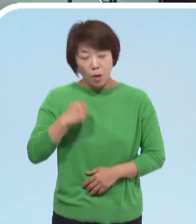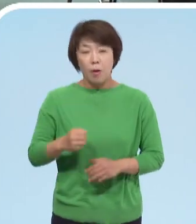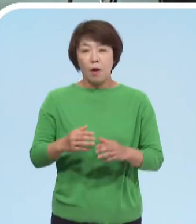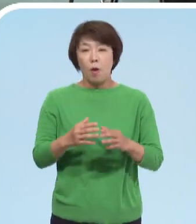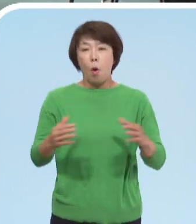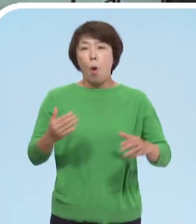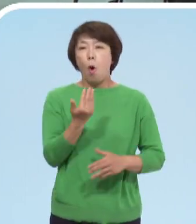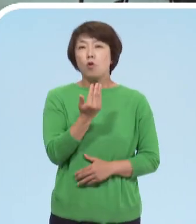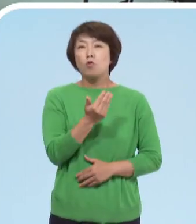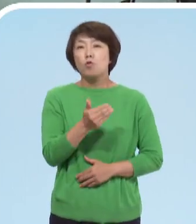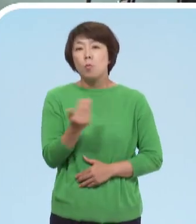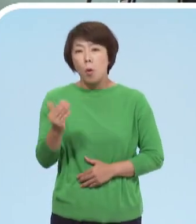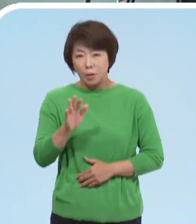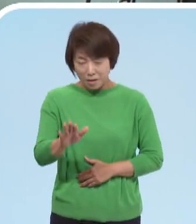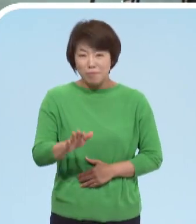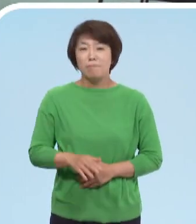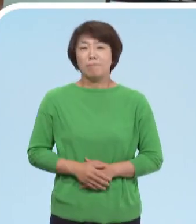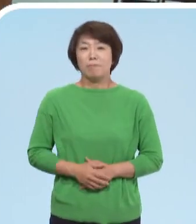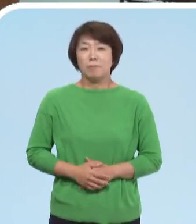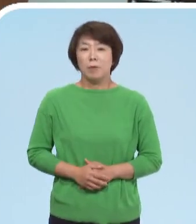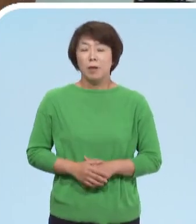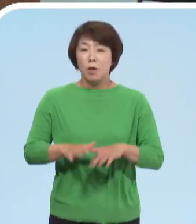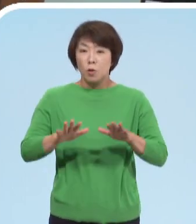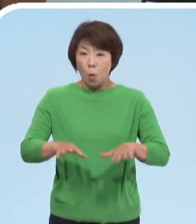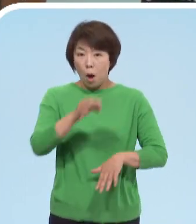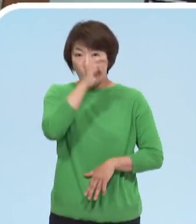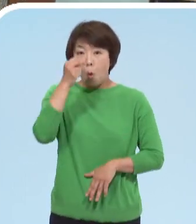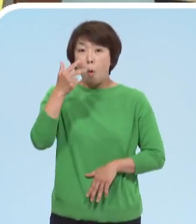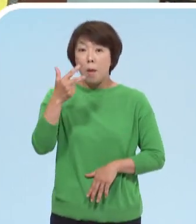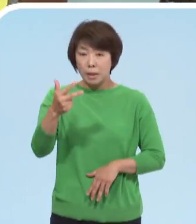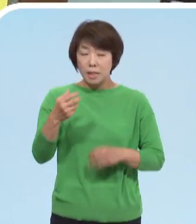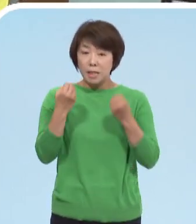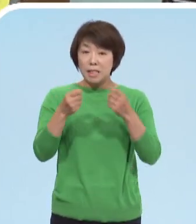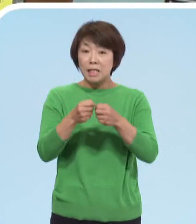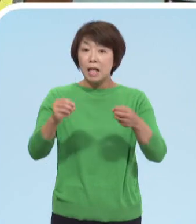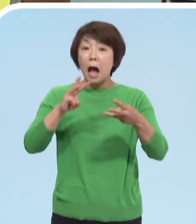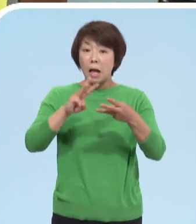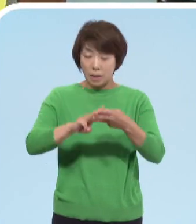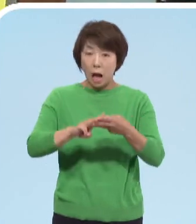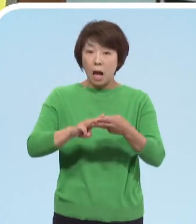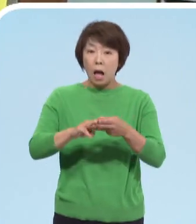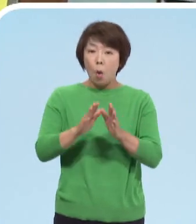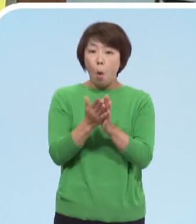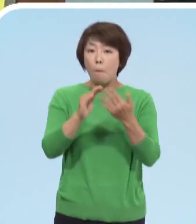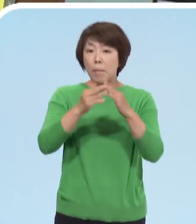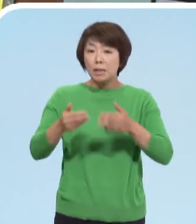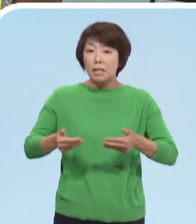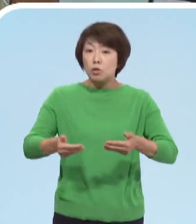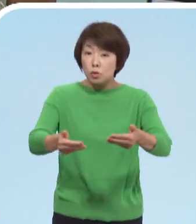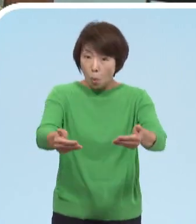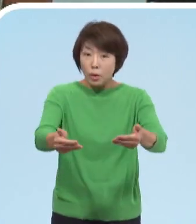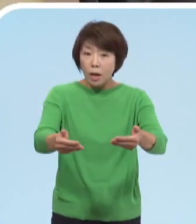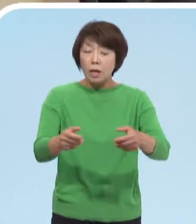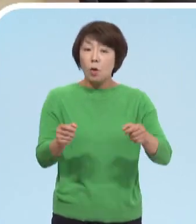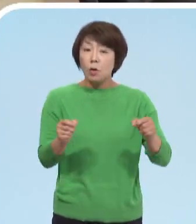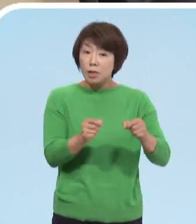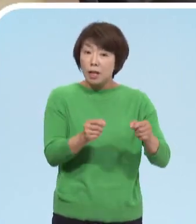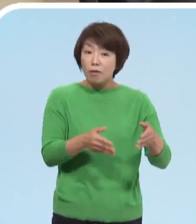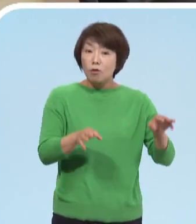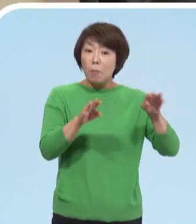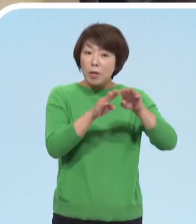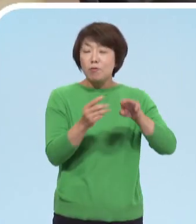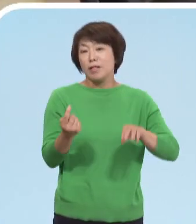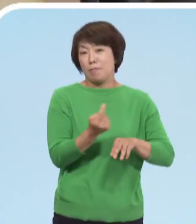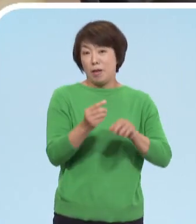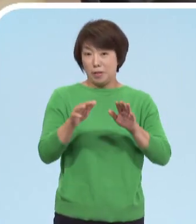おはようございます、大久保智之です。今日は神戸市にある新長田本町筋商店街近くのと